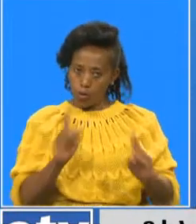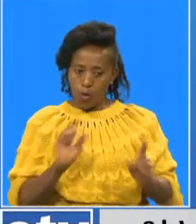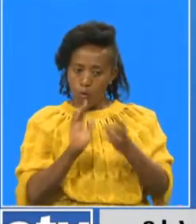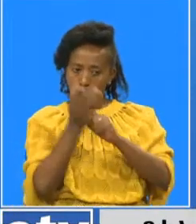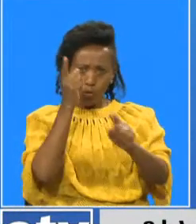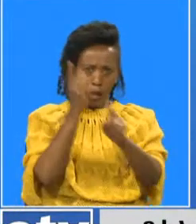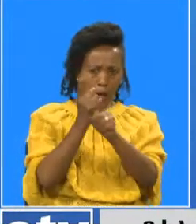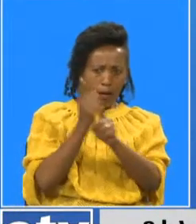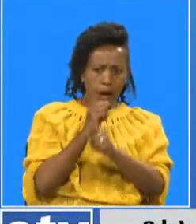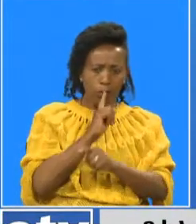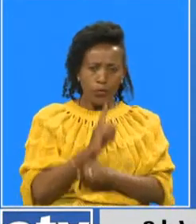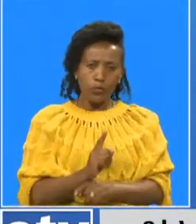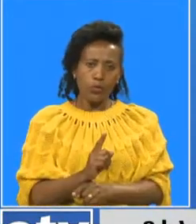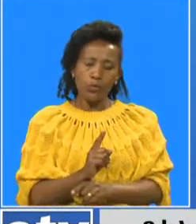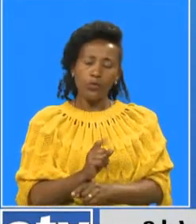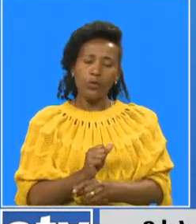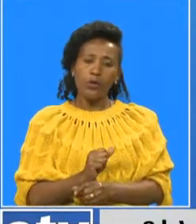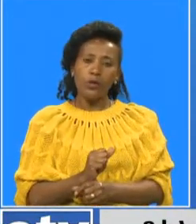መሆኑን ሲያረጋግጡ